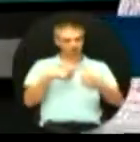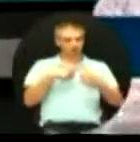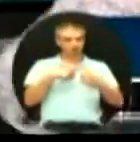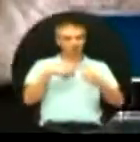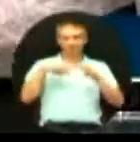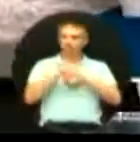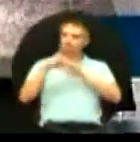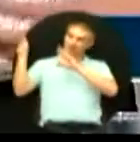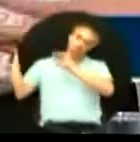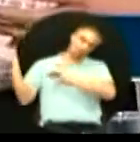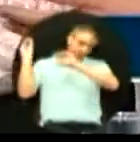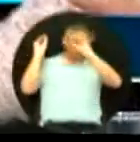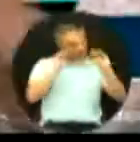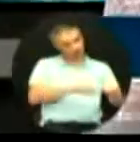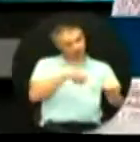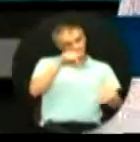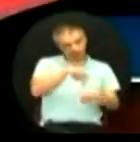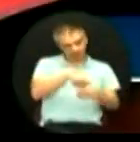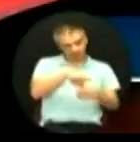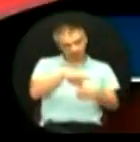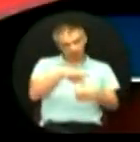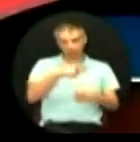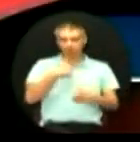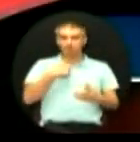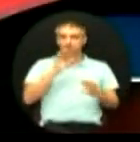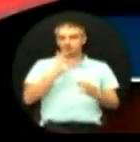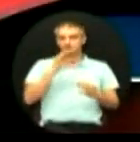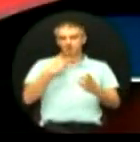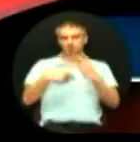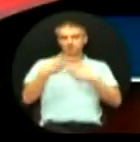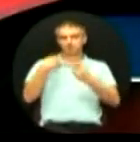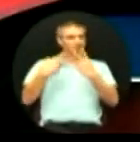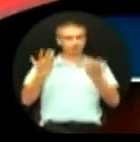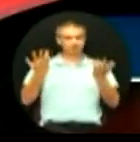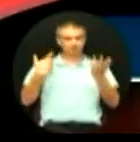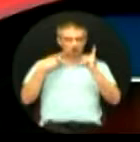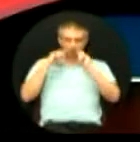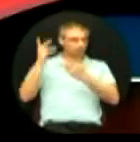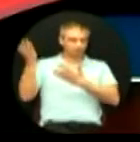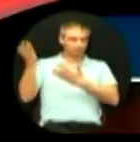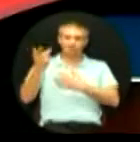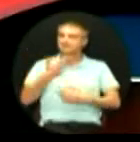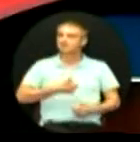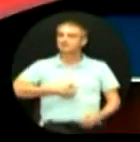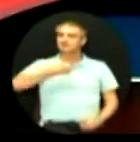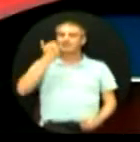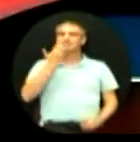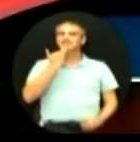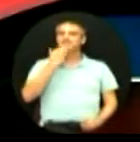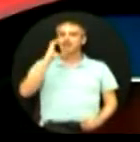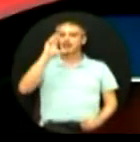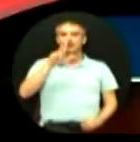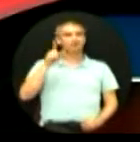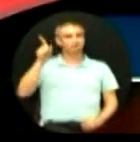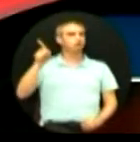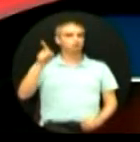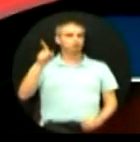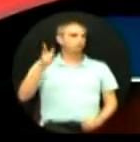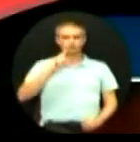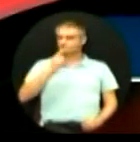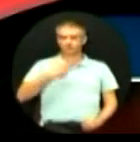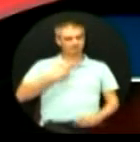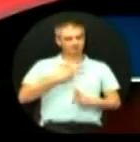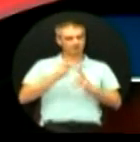את הפליטים שלהם ולהושיב אותם אצלנו. אני רוצה בכל זאת לחזור לדברים שאומר השר ישראל כץ. השר ישראל כץ, שהוא לא